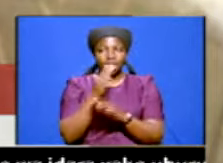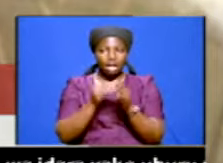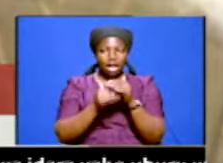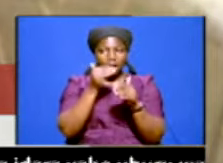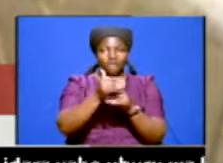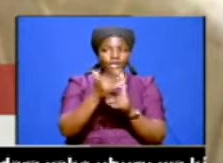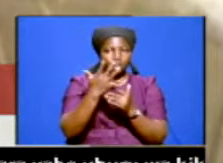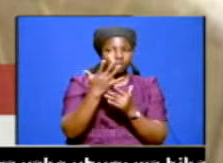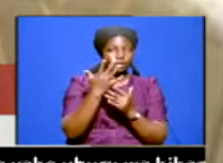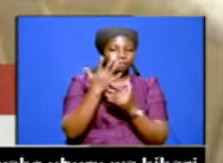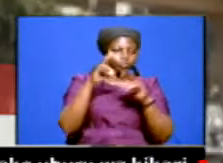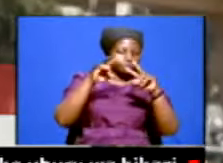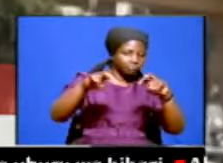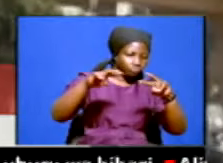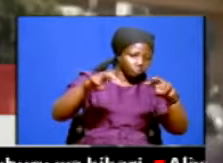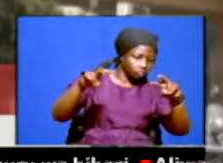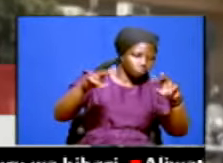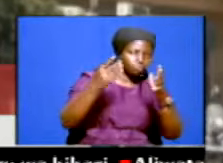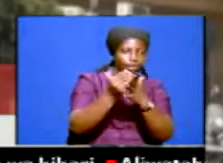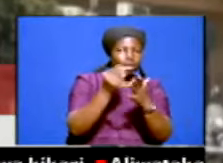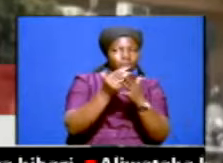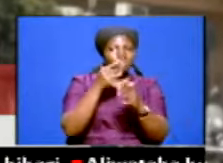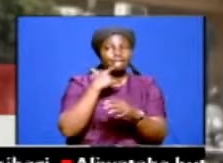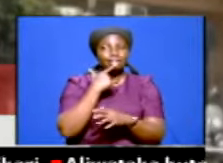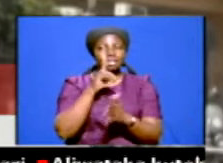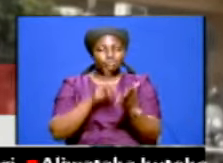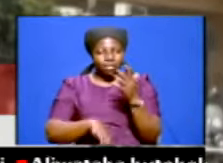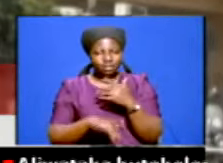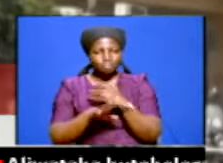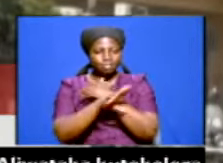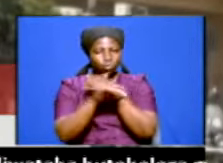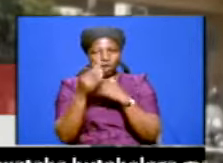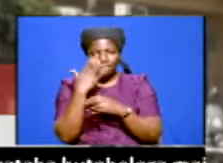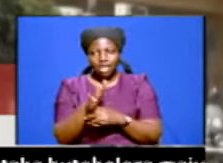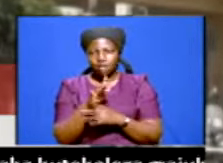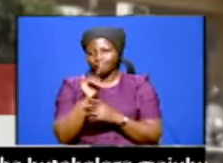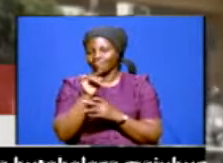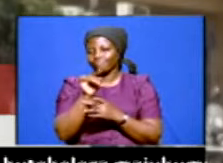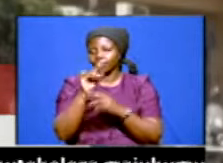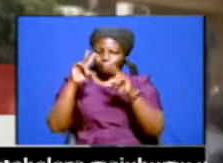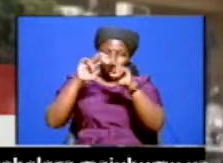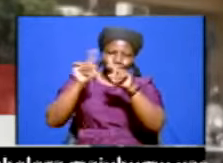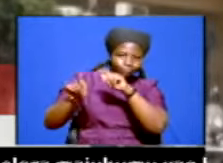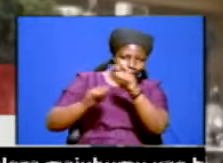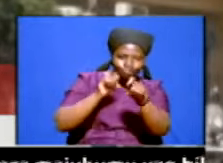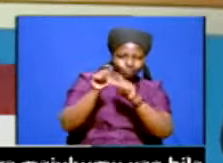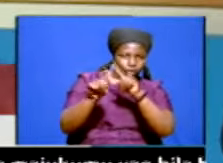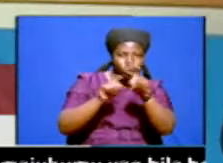pesa zinazodaiwa kuporwa kugonga mwamba. Bentroy Njue, Darubini.